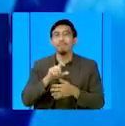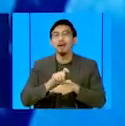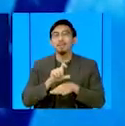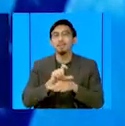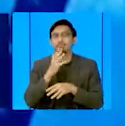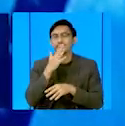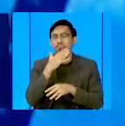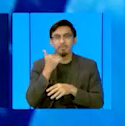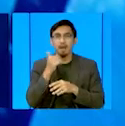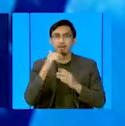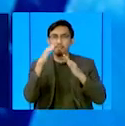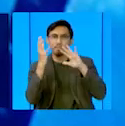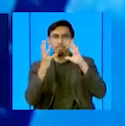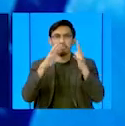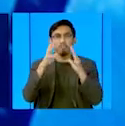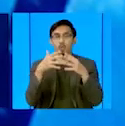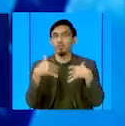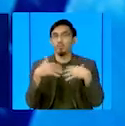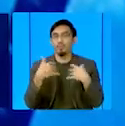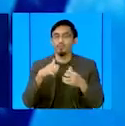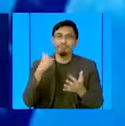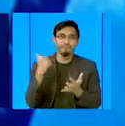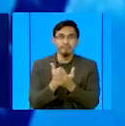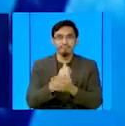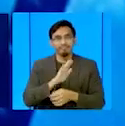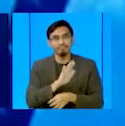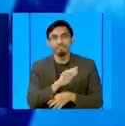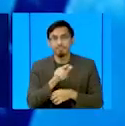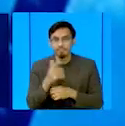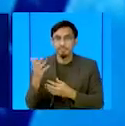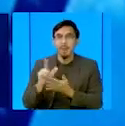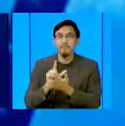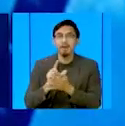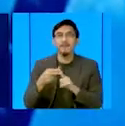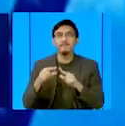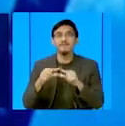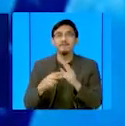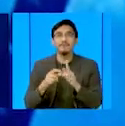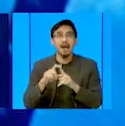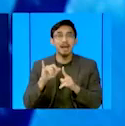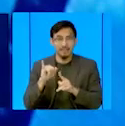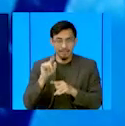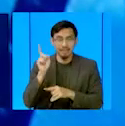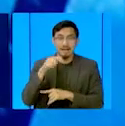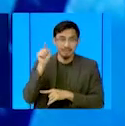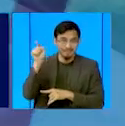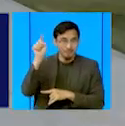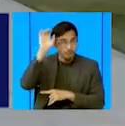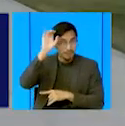sholat digelar di sebuah masjid indah berarsitektur Uzbekistan dan juga oriental. Berikut laporan Fandi Hasib dari